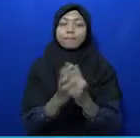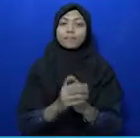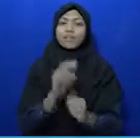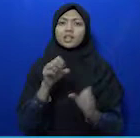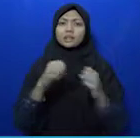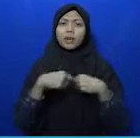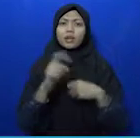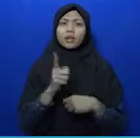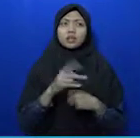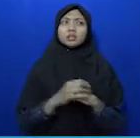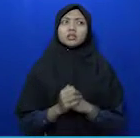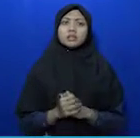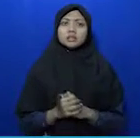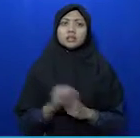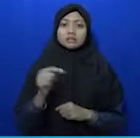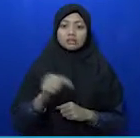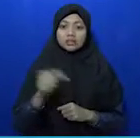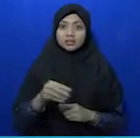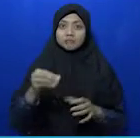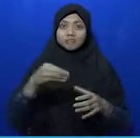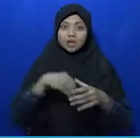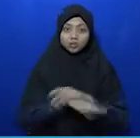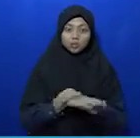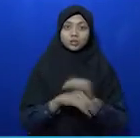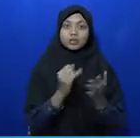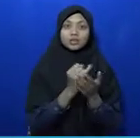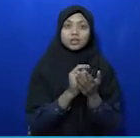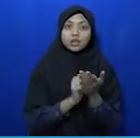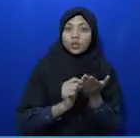terkait konversi 40% menjadi saham. Nah nanti itu